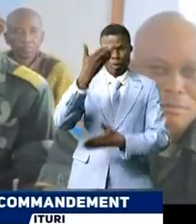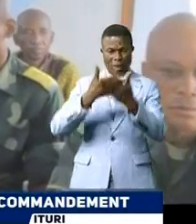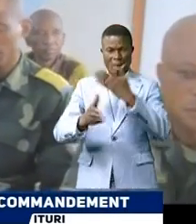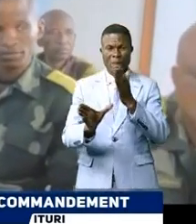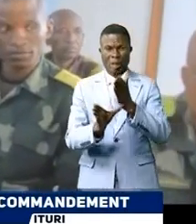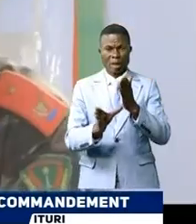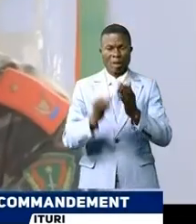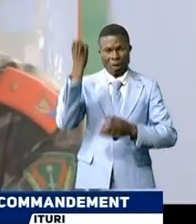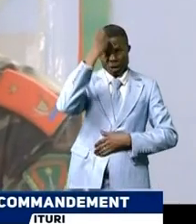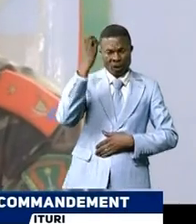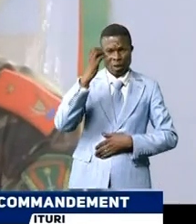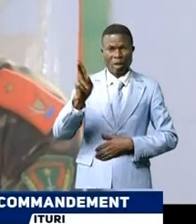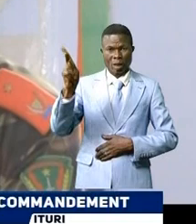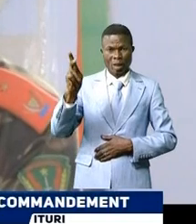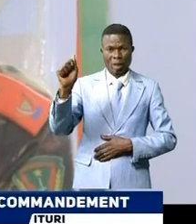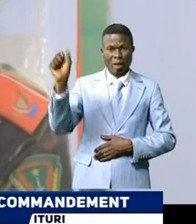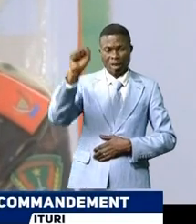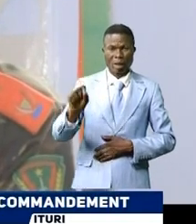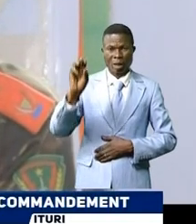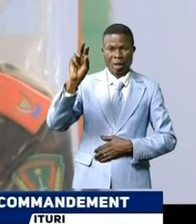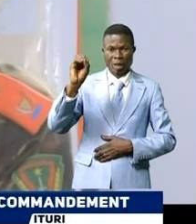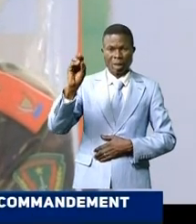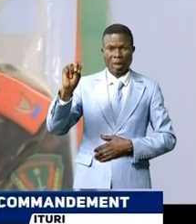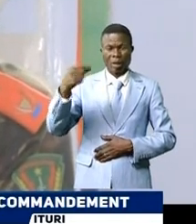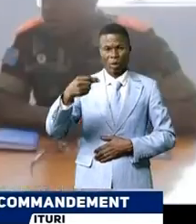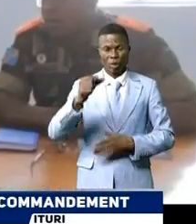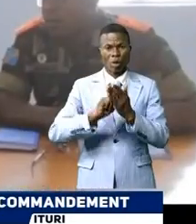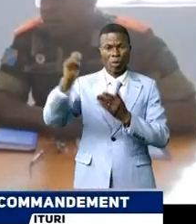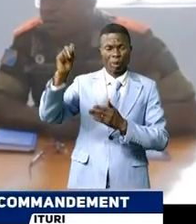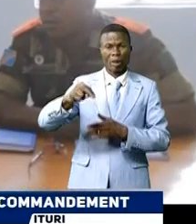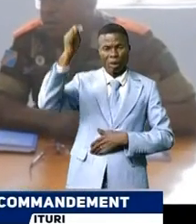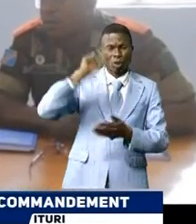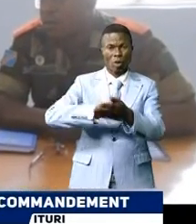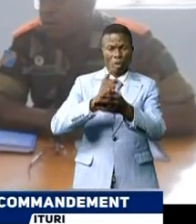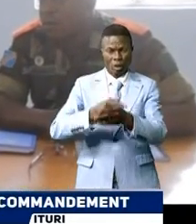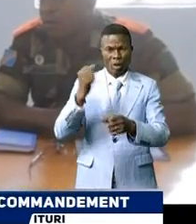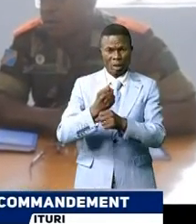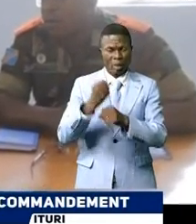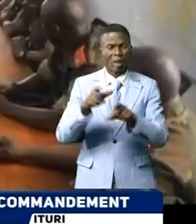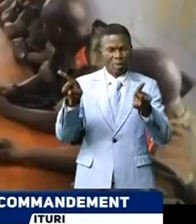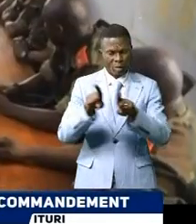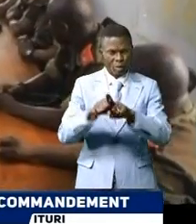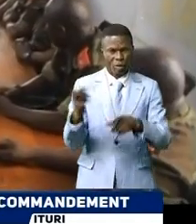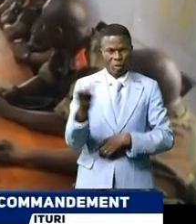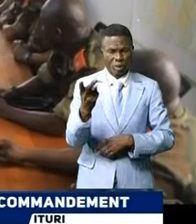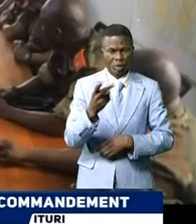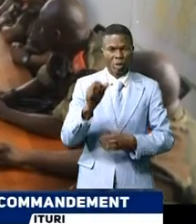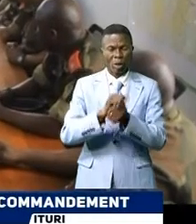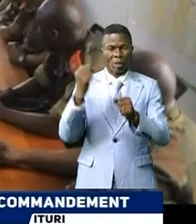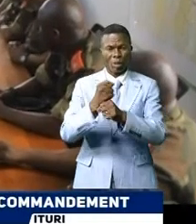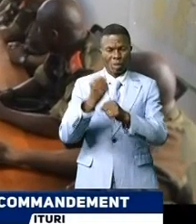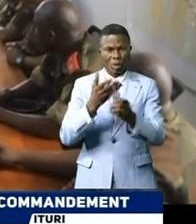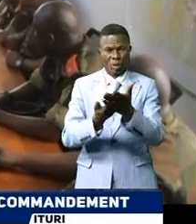intérimaire le général Kasongo Maloba Robert, muté au Nord Kivu pour exercer les mêmes fonctions. Au secteur